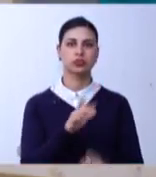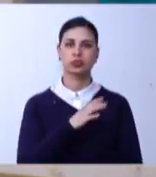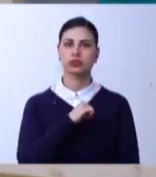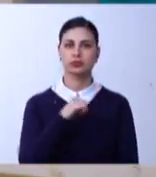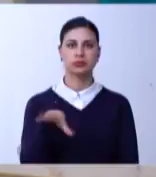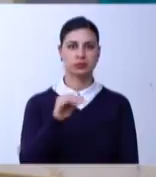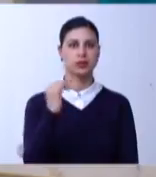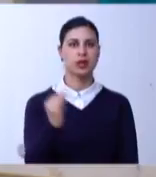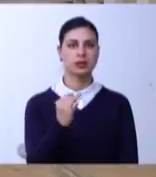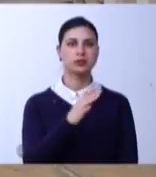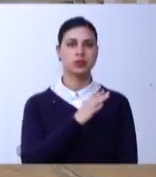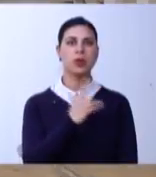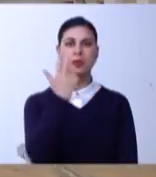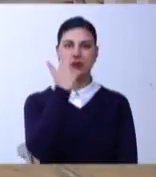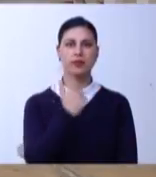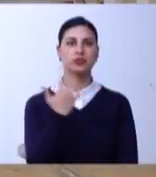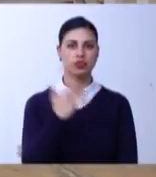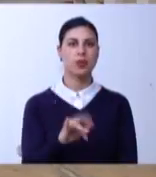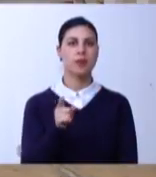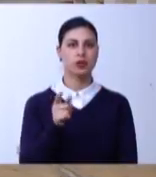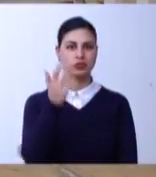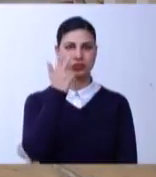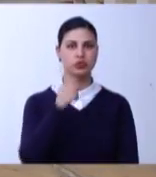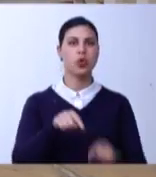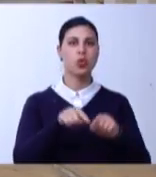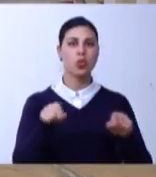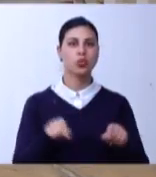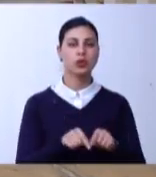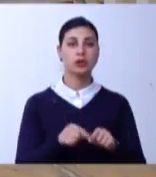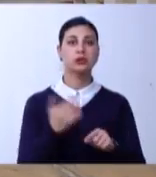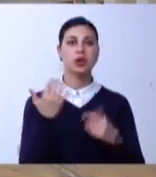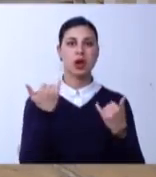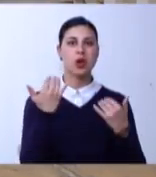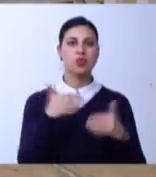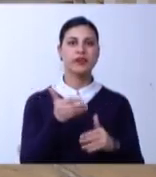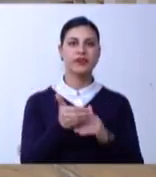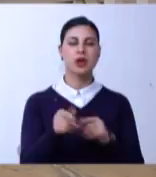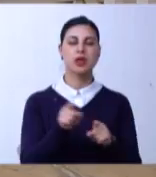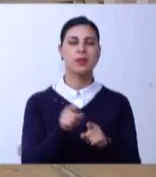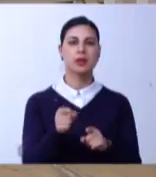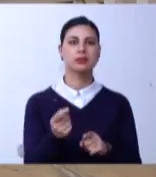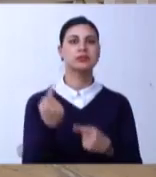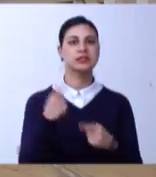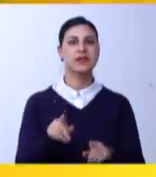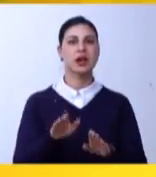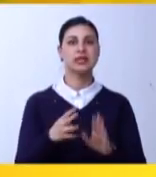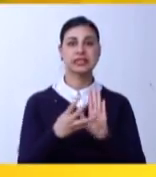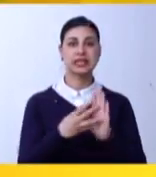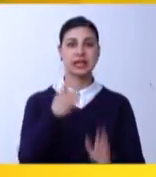შეკითხვა. ანუ მივაჩვიეთ ბოლოს და ბოლოს ქოთანს, მაგრამ აღარ უნდა ამ ქოთანს გადაეჩვიოს. 9